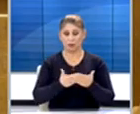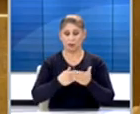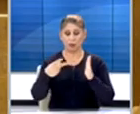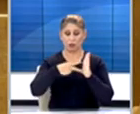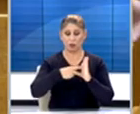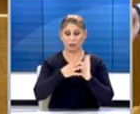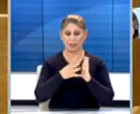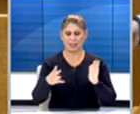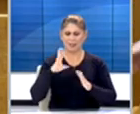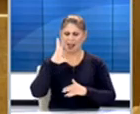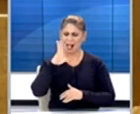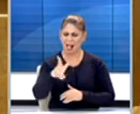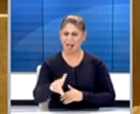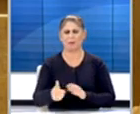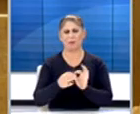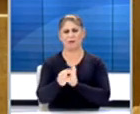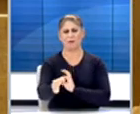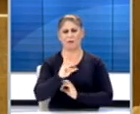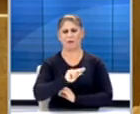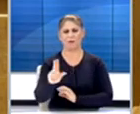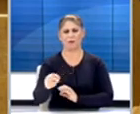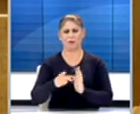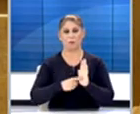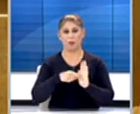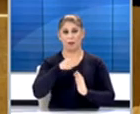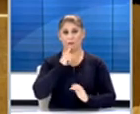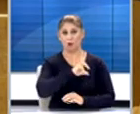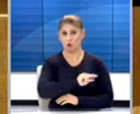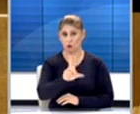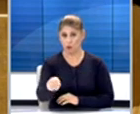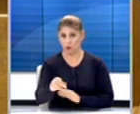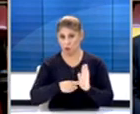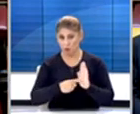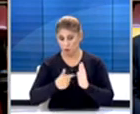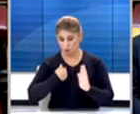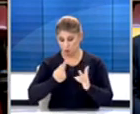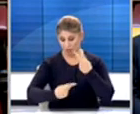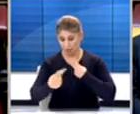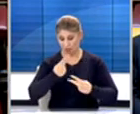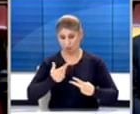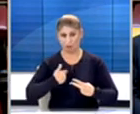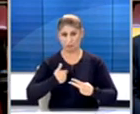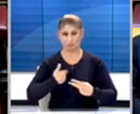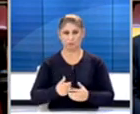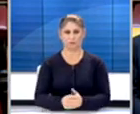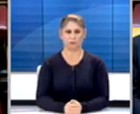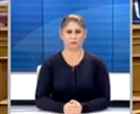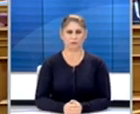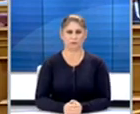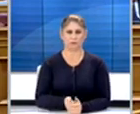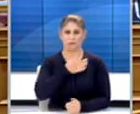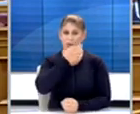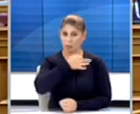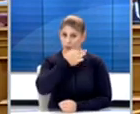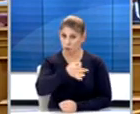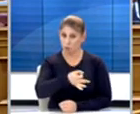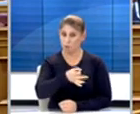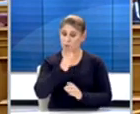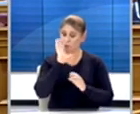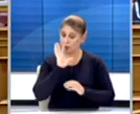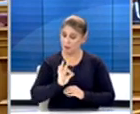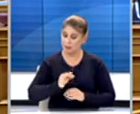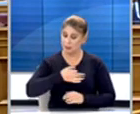ανελιπώς, κάθε μέρα. Αυτό τον ίδιο νόμο για τον οποίο μας κατηγορεί. Και θα του εισηγηθώ πραγματικά ότι